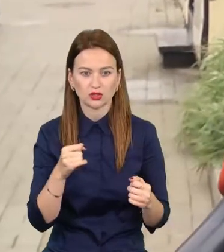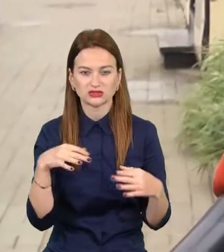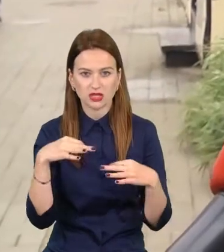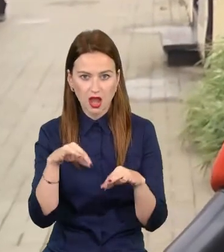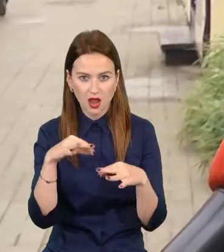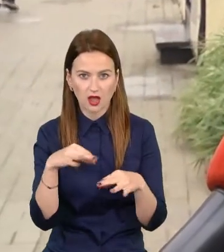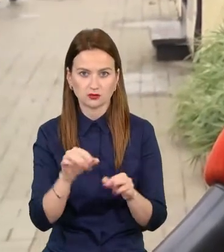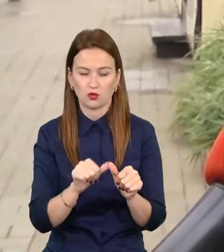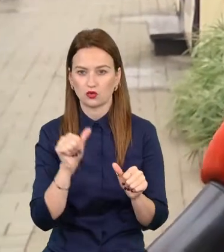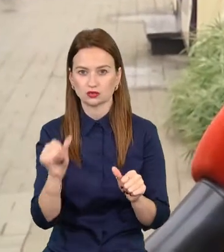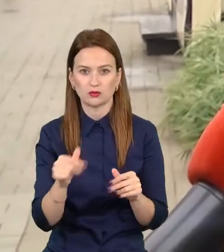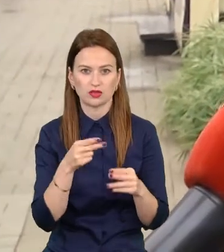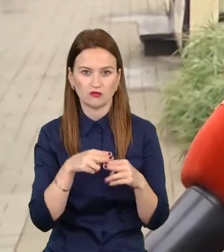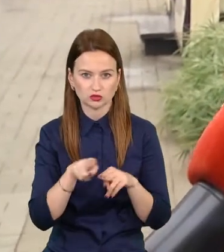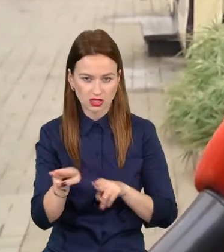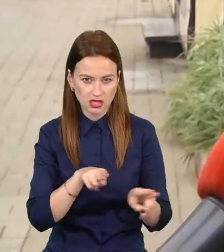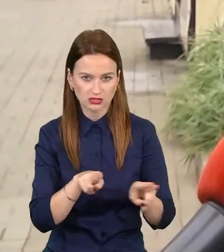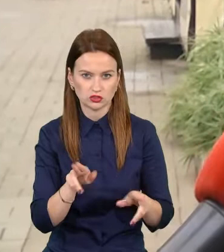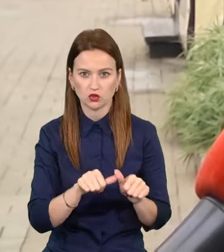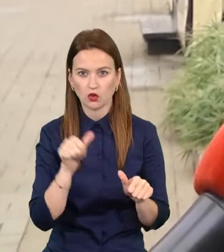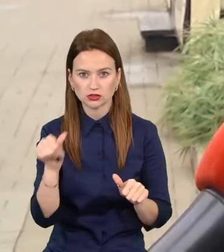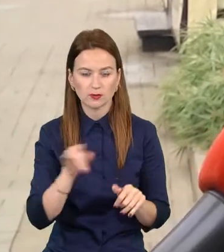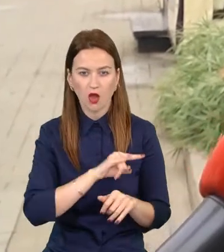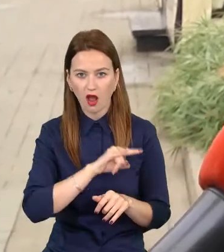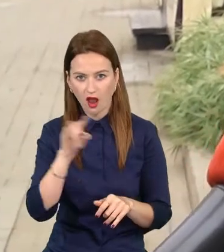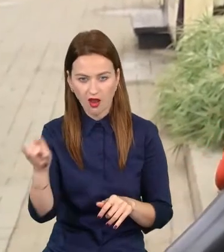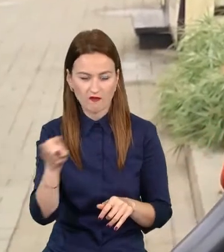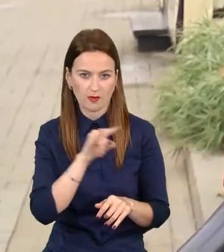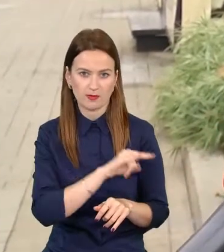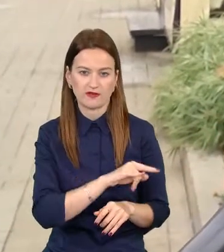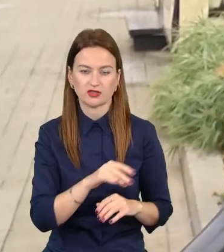транспортом, особливо з залізничним, особливо із авіаперевезеннями.